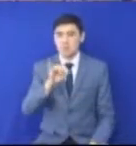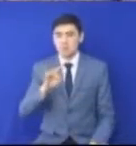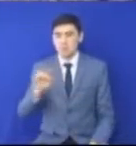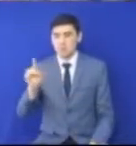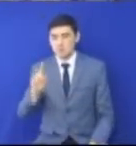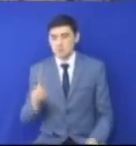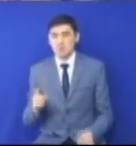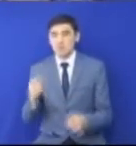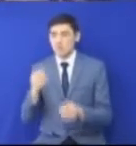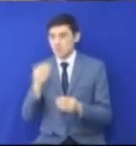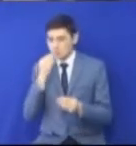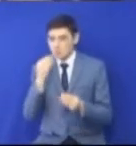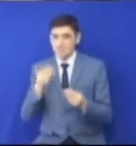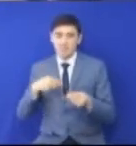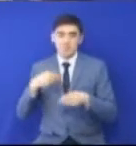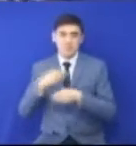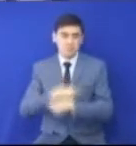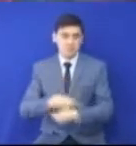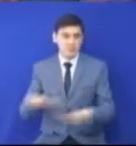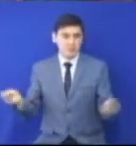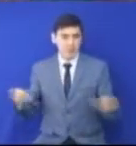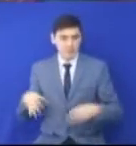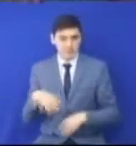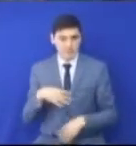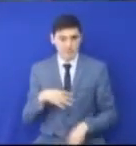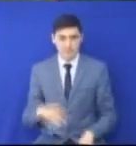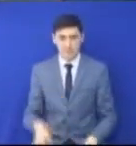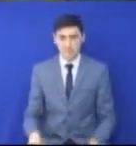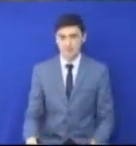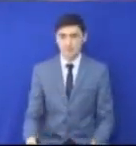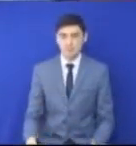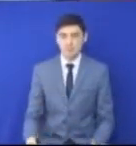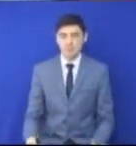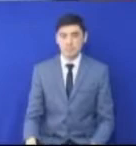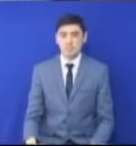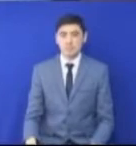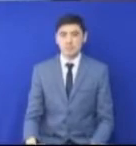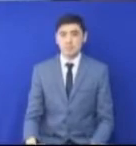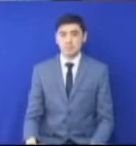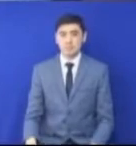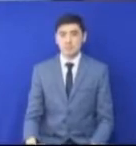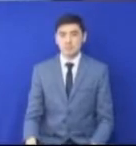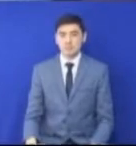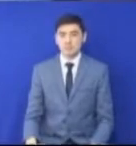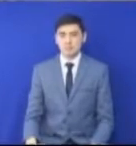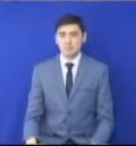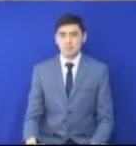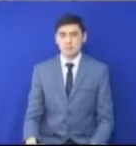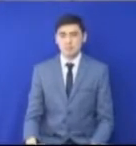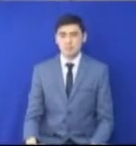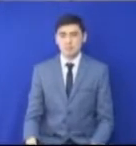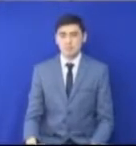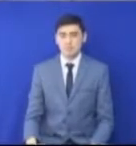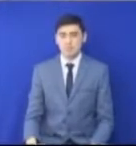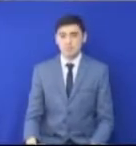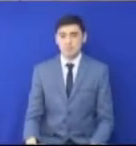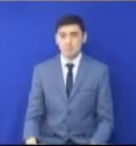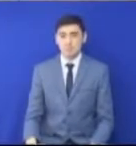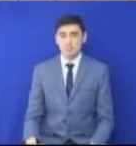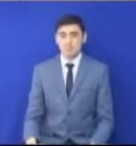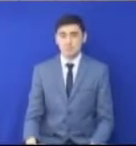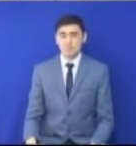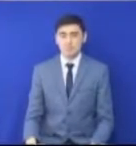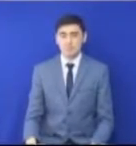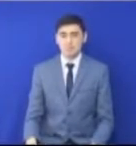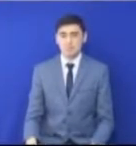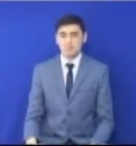айтуынша, орталық саябақтағы мәдени шаралар ұлыстың ұлы күніне дейін жалғасады. Гүлназ Қаукен, Нұргүл Садықова, Серік Нұртаза, Мерей Жақманов, Семей